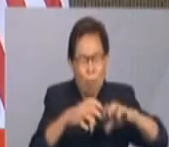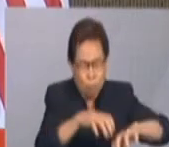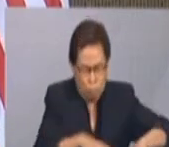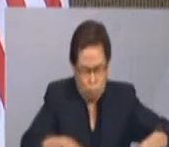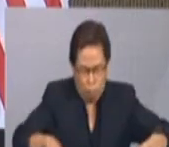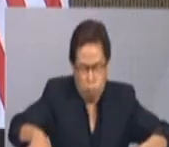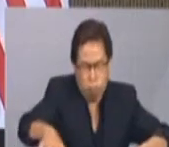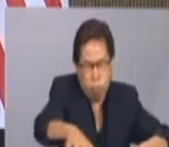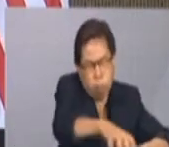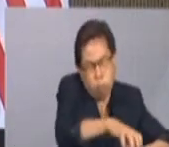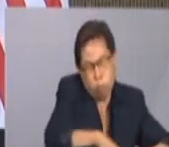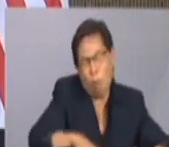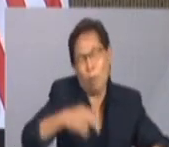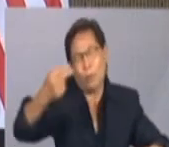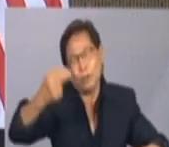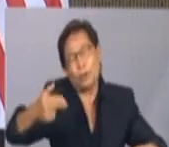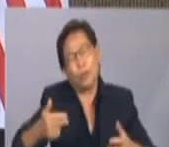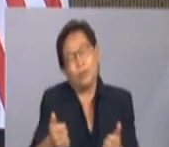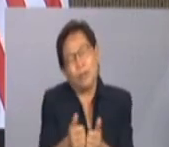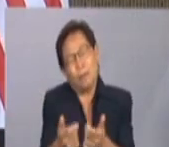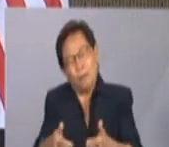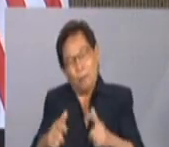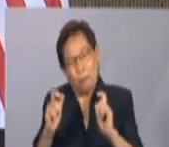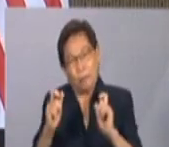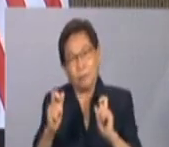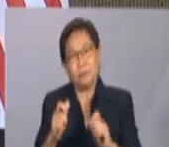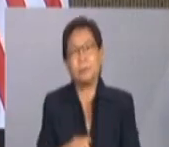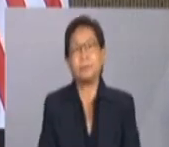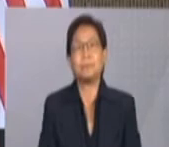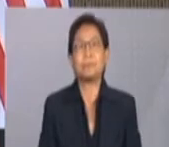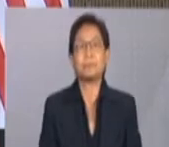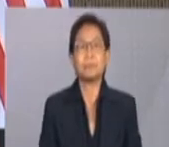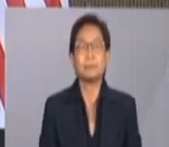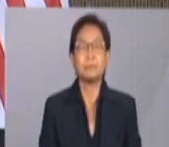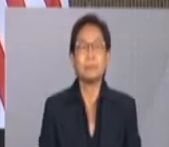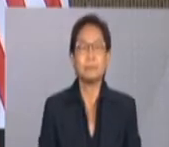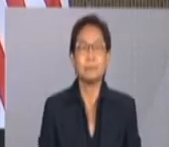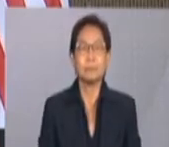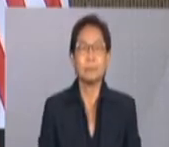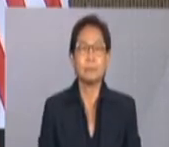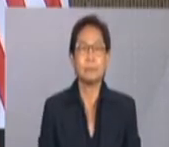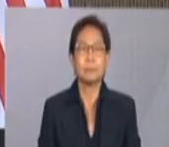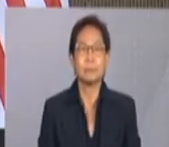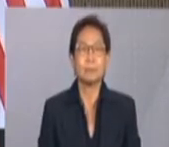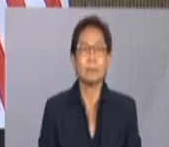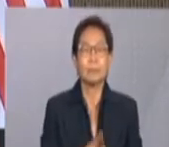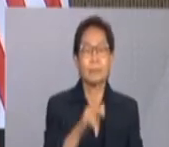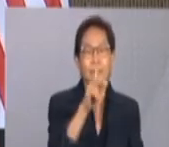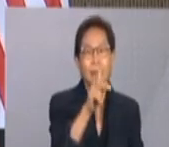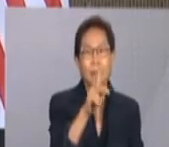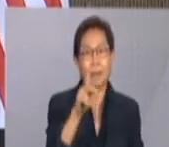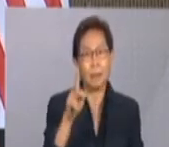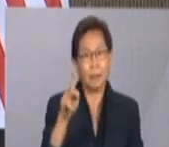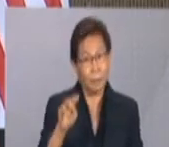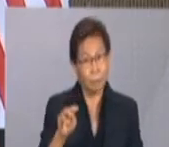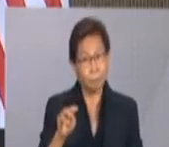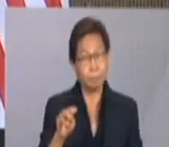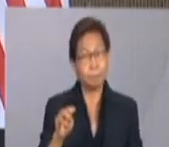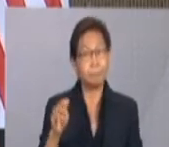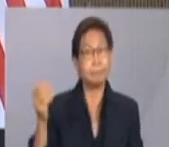kawasan terjejas secepat yang boleh Hai menurut Kementerian Kesehatan